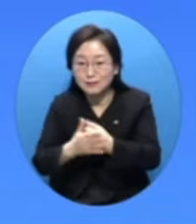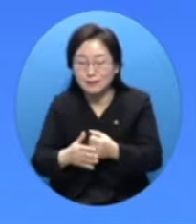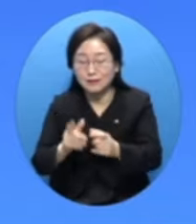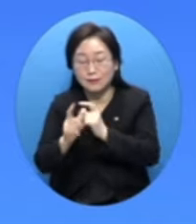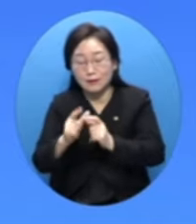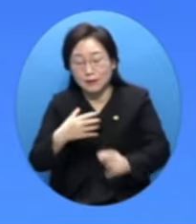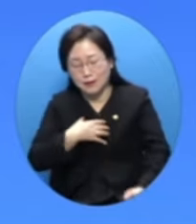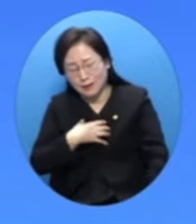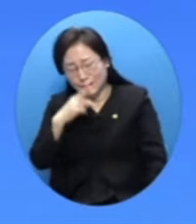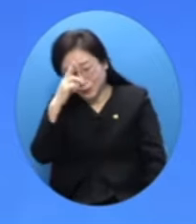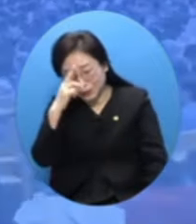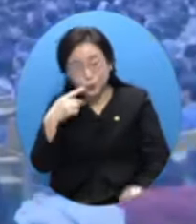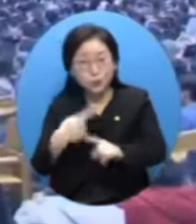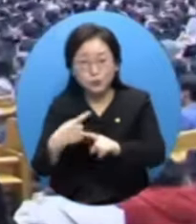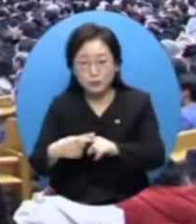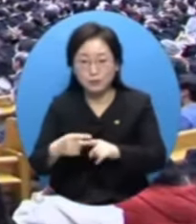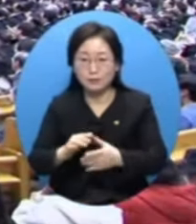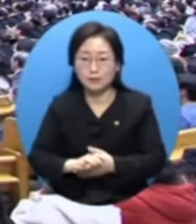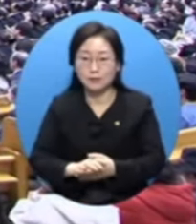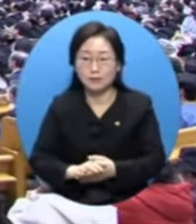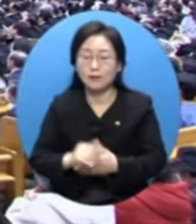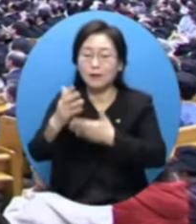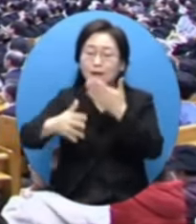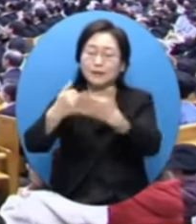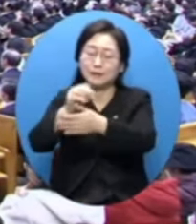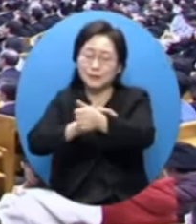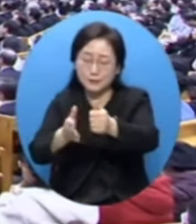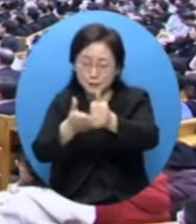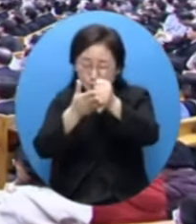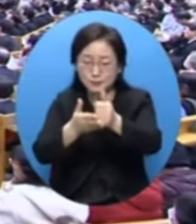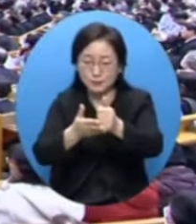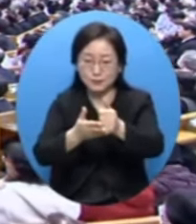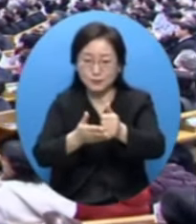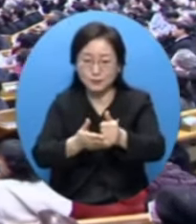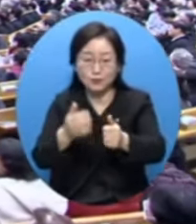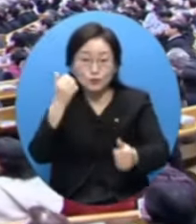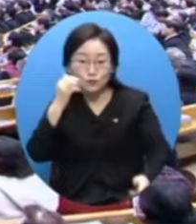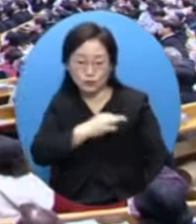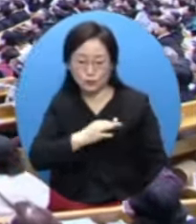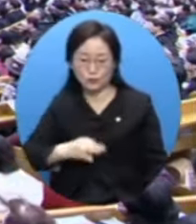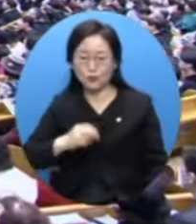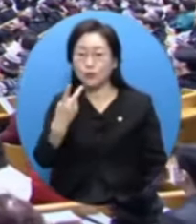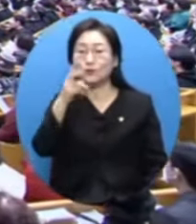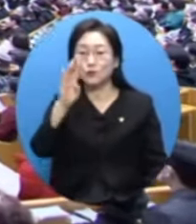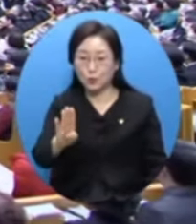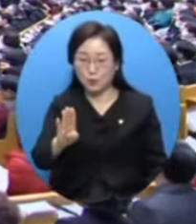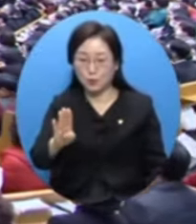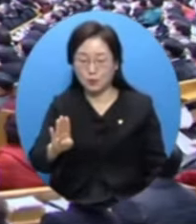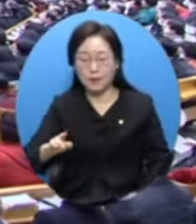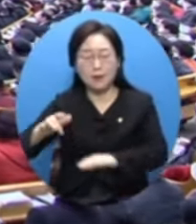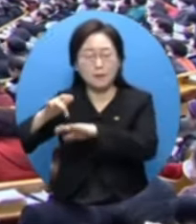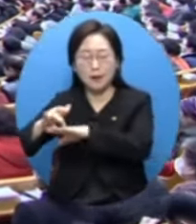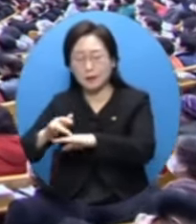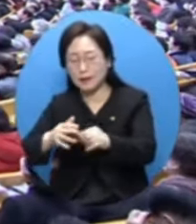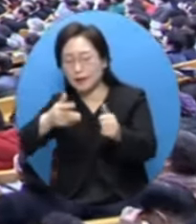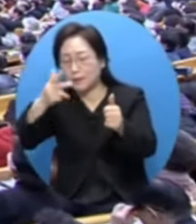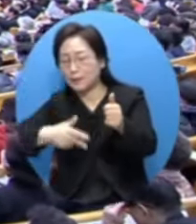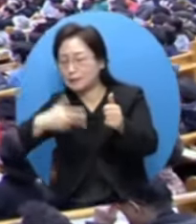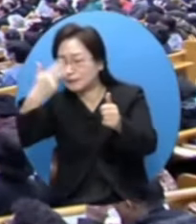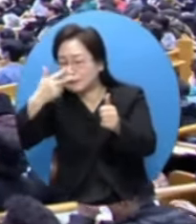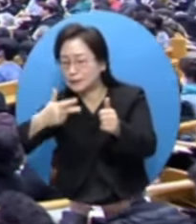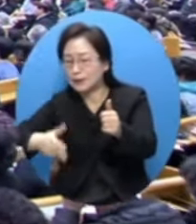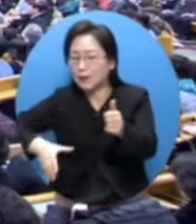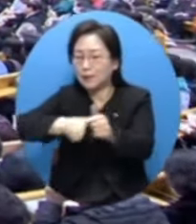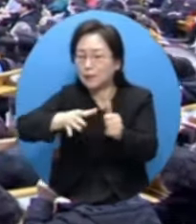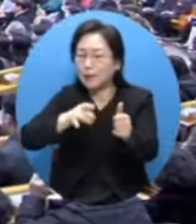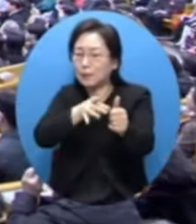찾아올 수밖에 없습니다. 하나님을 잘 섬기는 욥을 아코논 소마이가 참수했습니다. 하나님이 복을